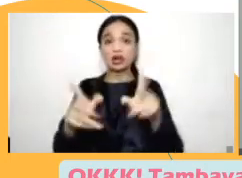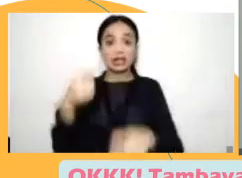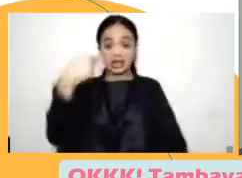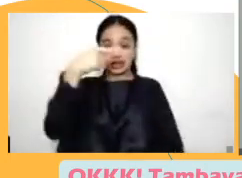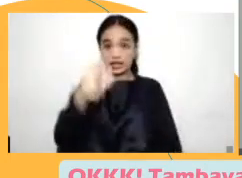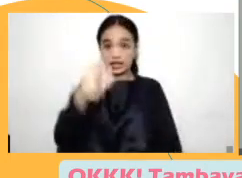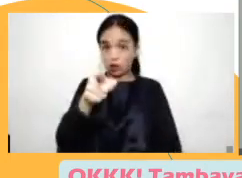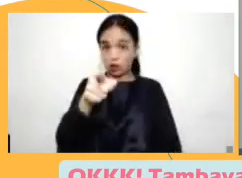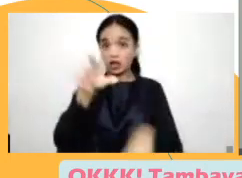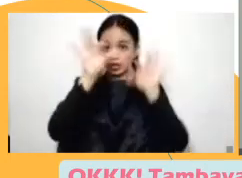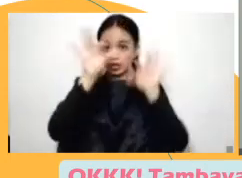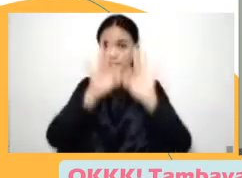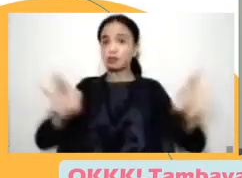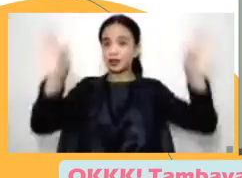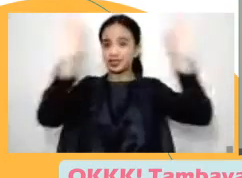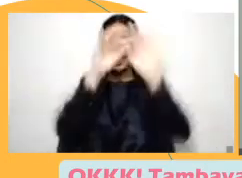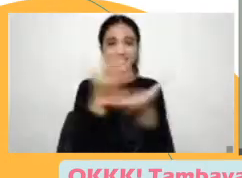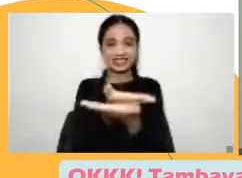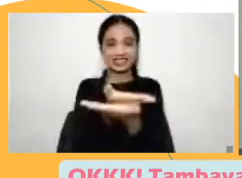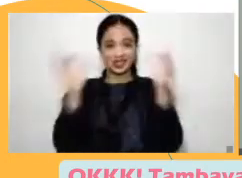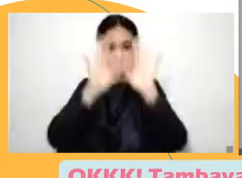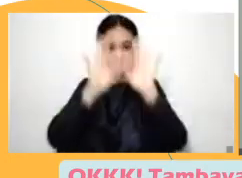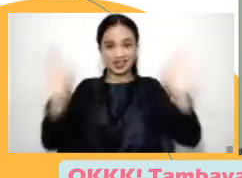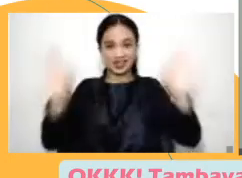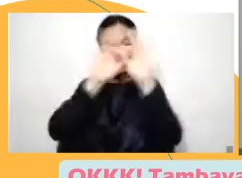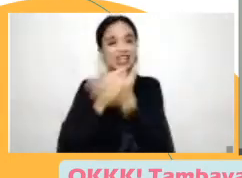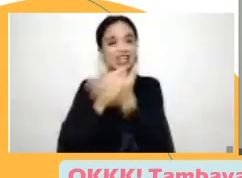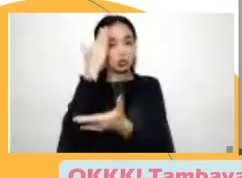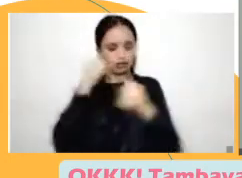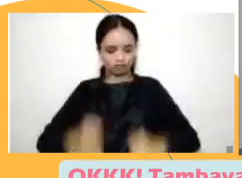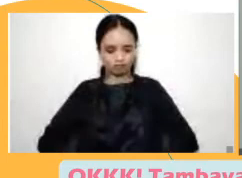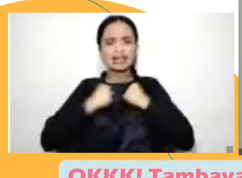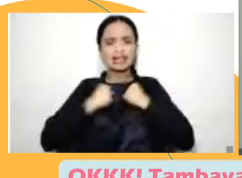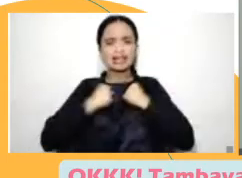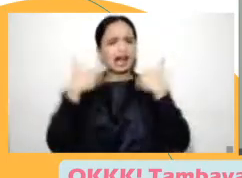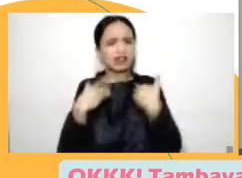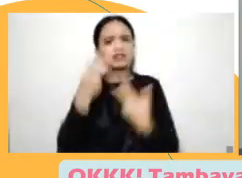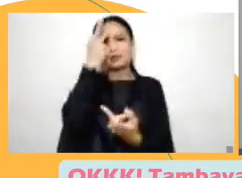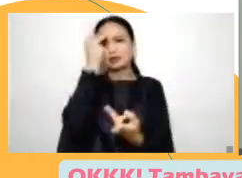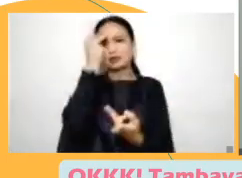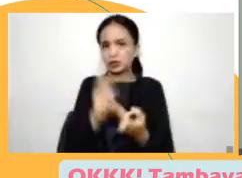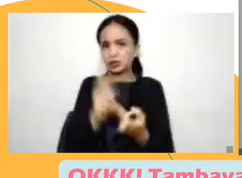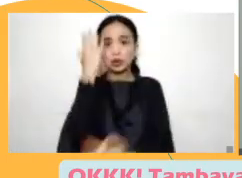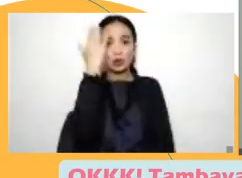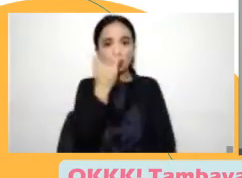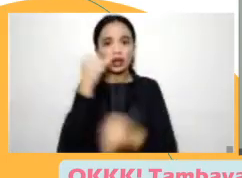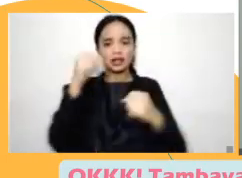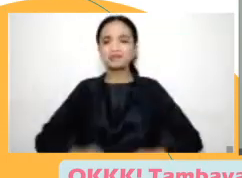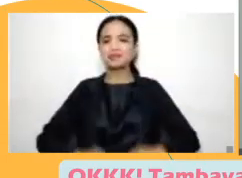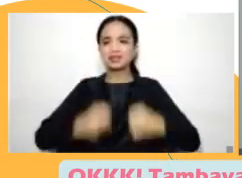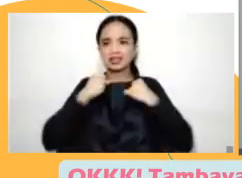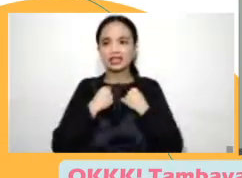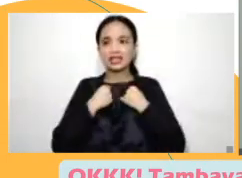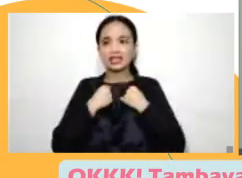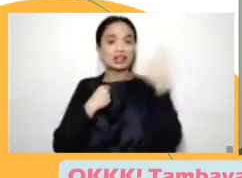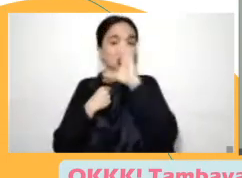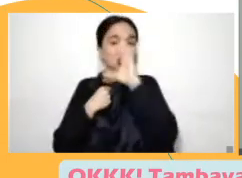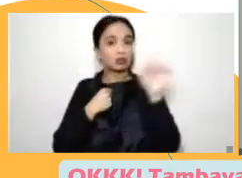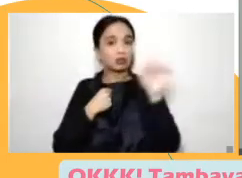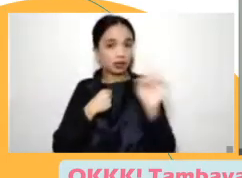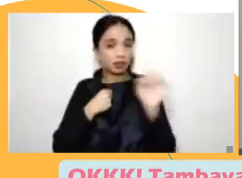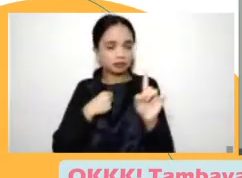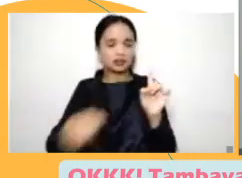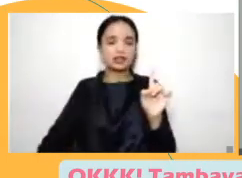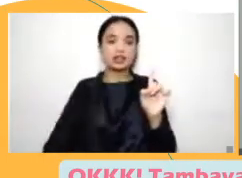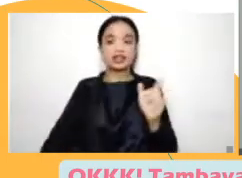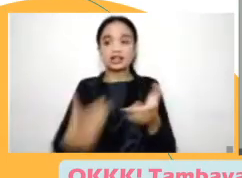mahalaga, kaya ikaw ay bumangon at ikaw ay may rason para bumangon at hanapin mo yon. At ikaw